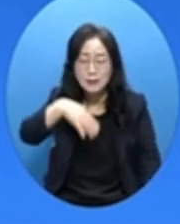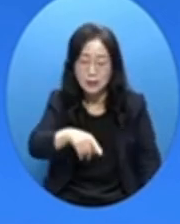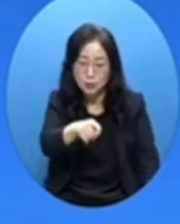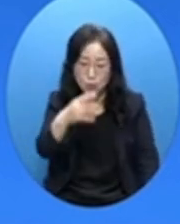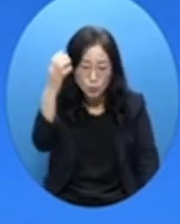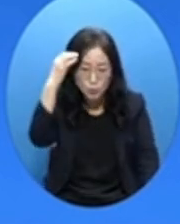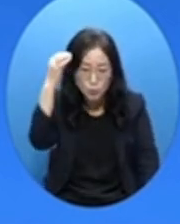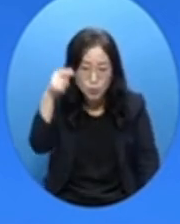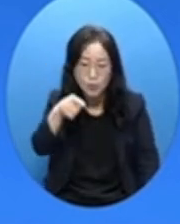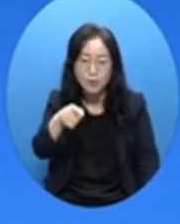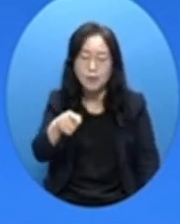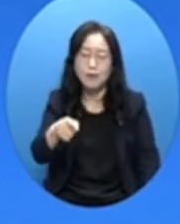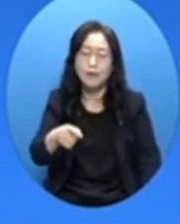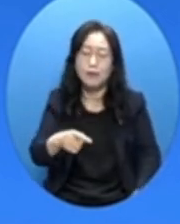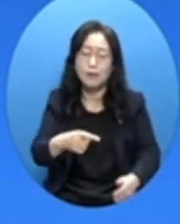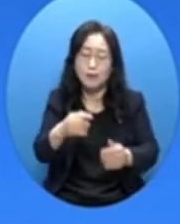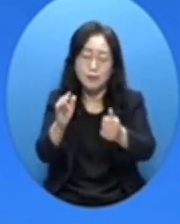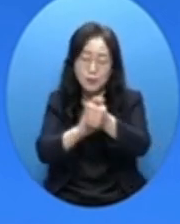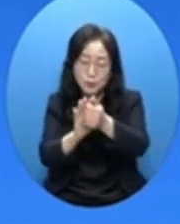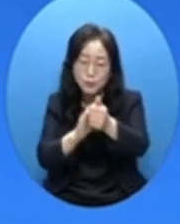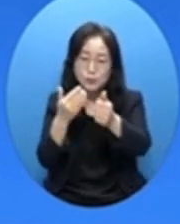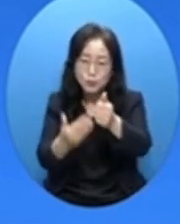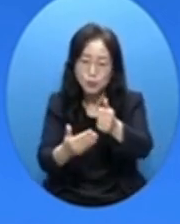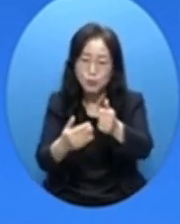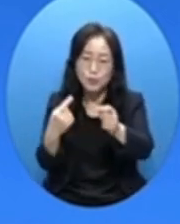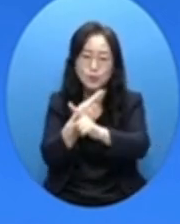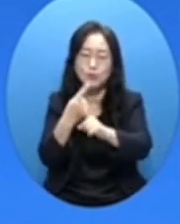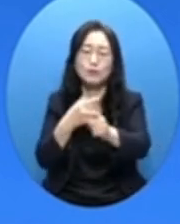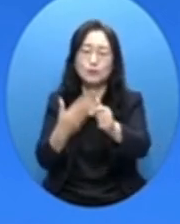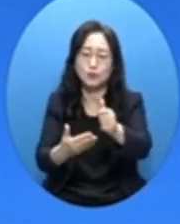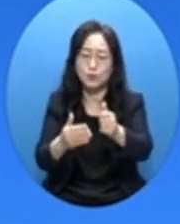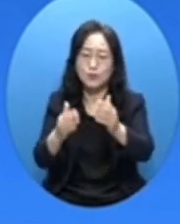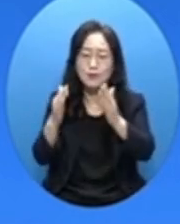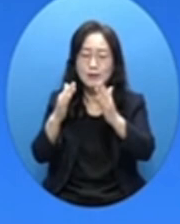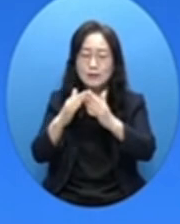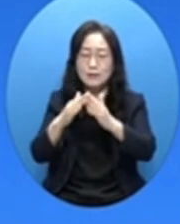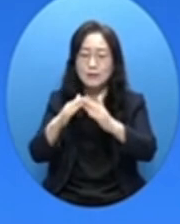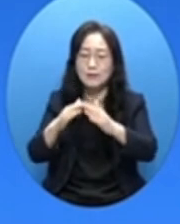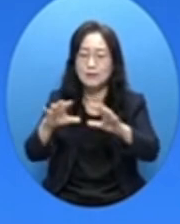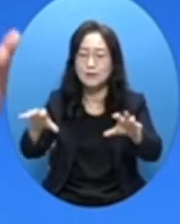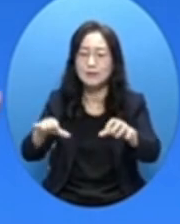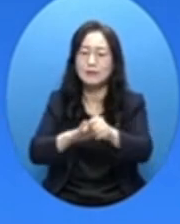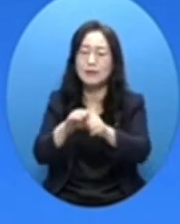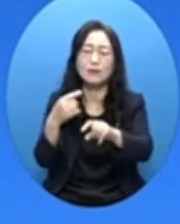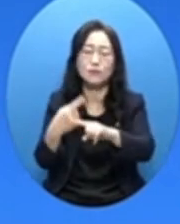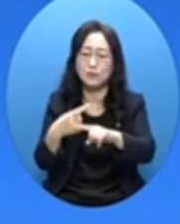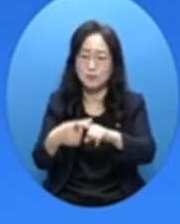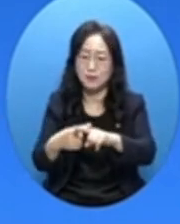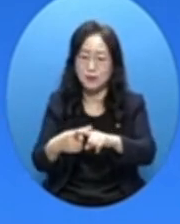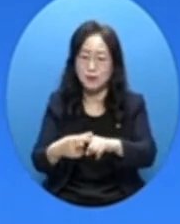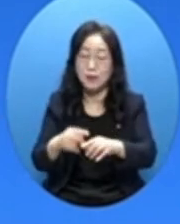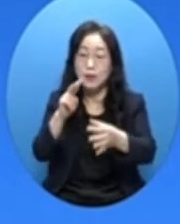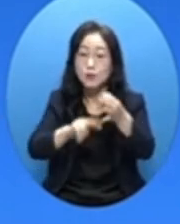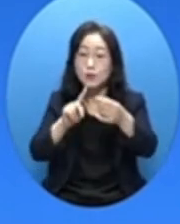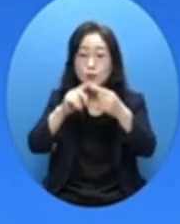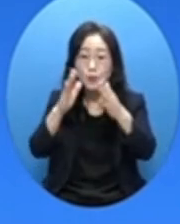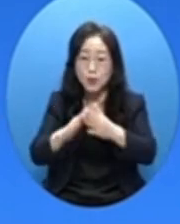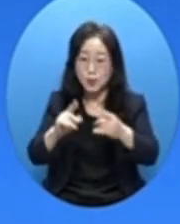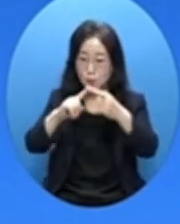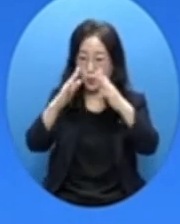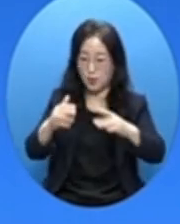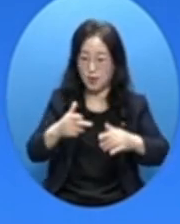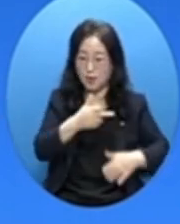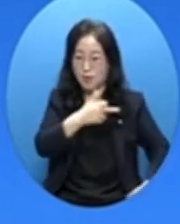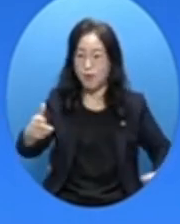것이 그것이 치료고 회복인 것입니다. 그것이 이웃사랑인 것입니다. 우리 여의도 순복음교회가 교회가 큰 것을 자랑하는